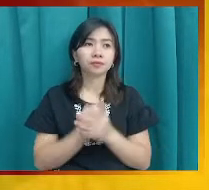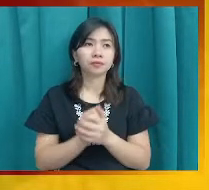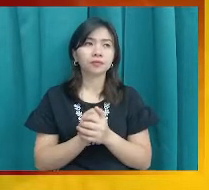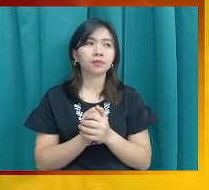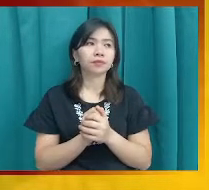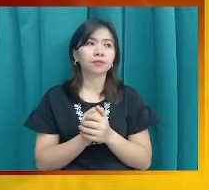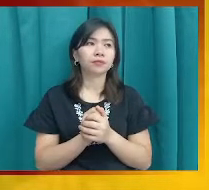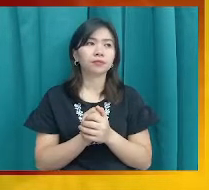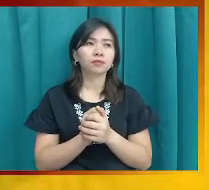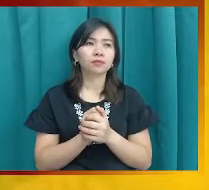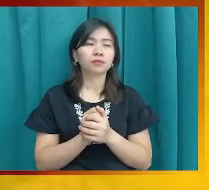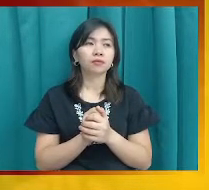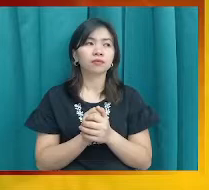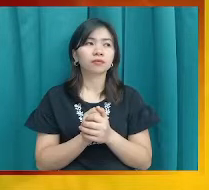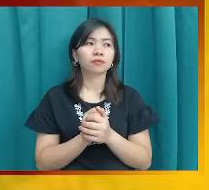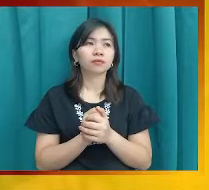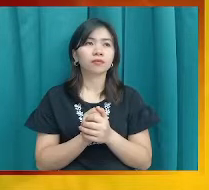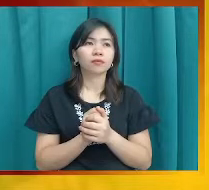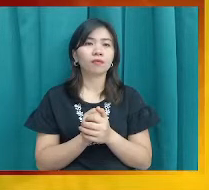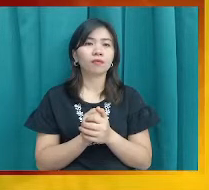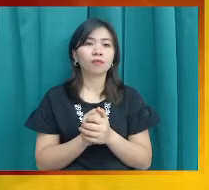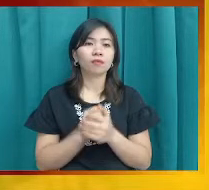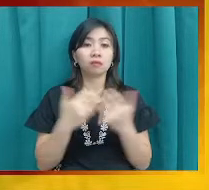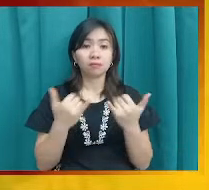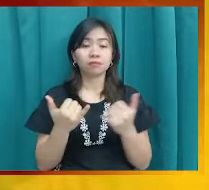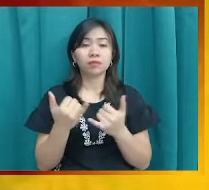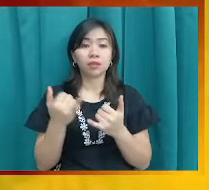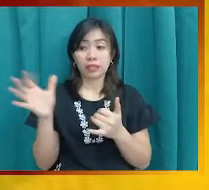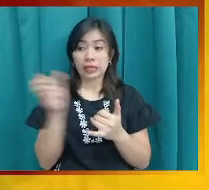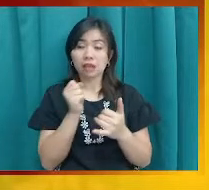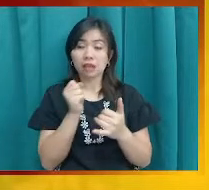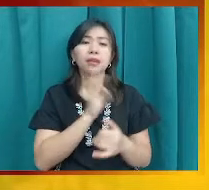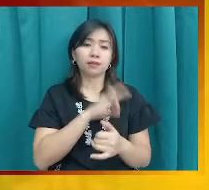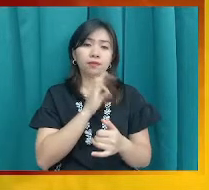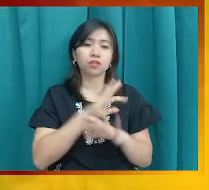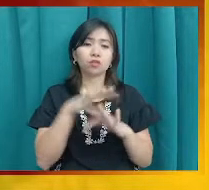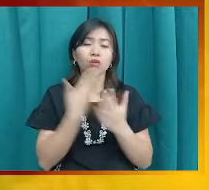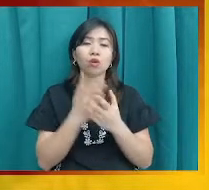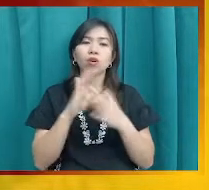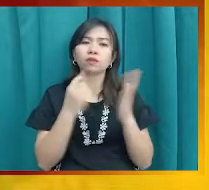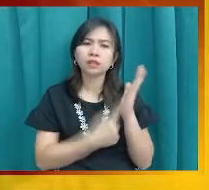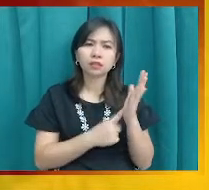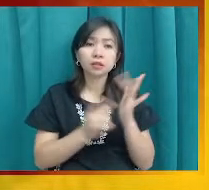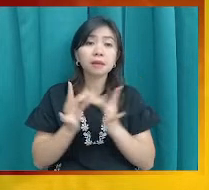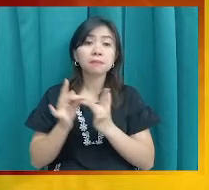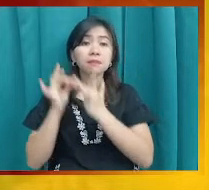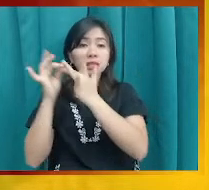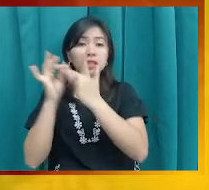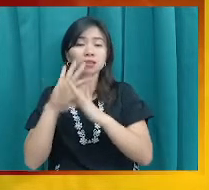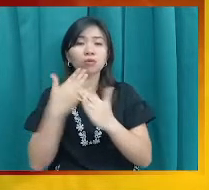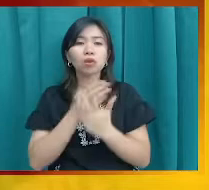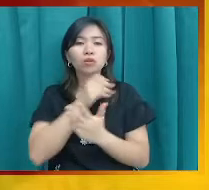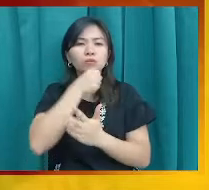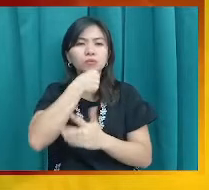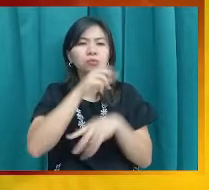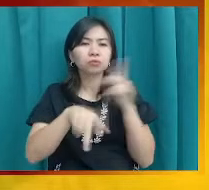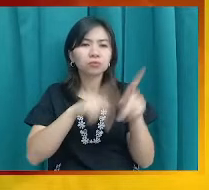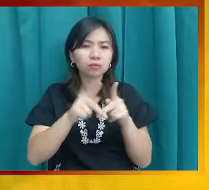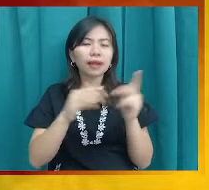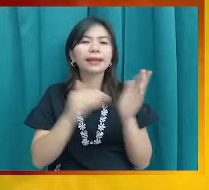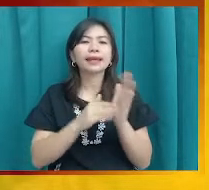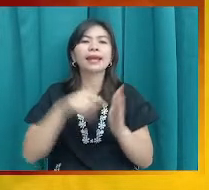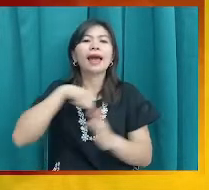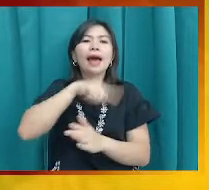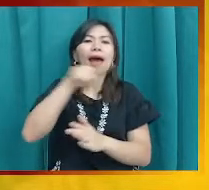nga nagsasabi na kayo nga nagsasabi na kahit adults. Yeah, diba? Kahit adults. Damay dito. Lahat tayo nakikinabang